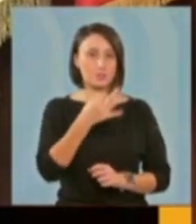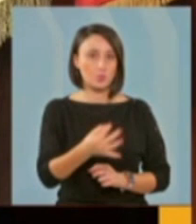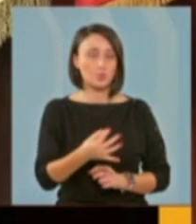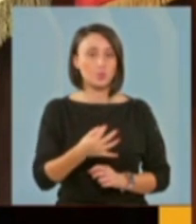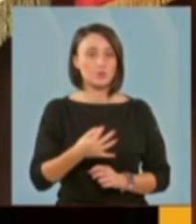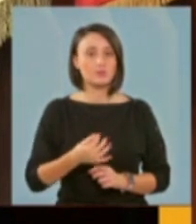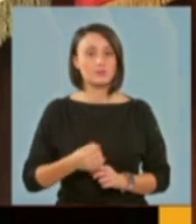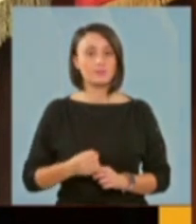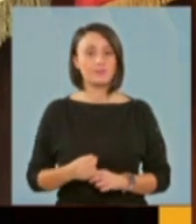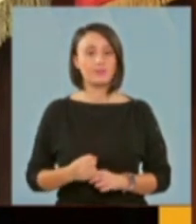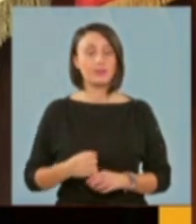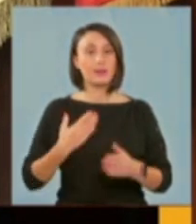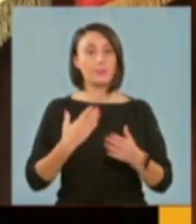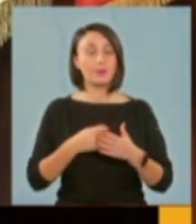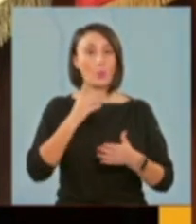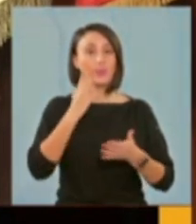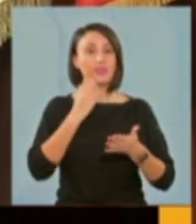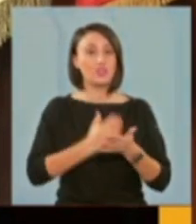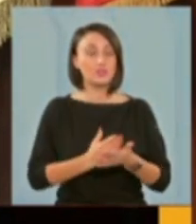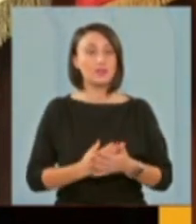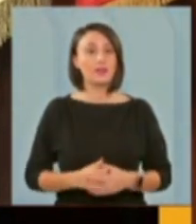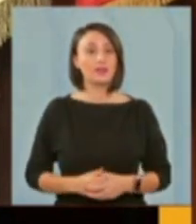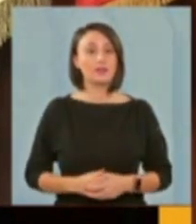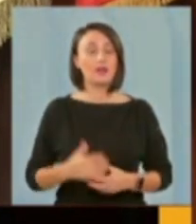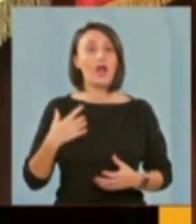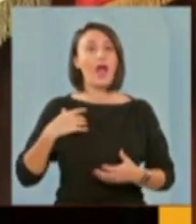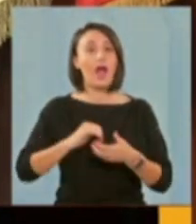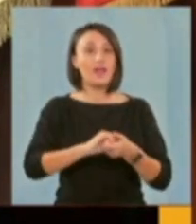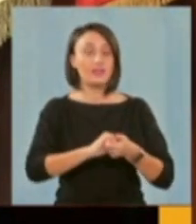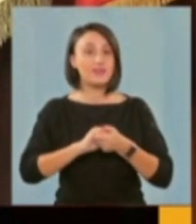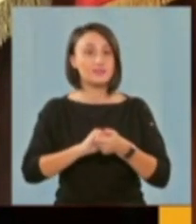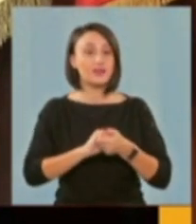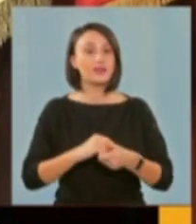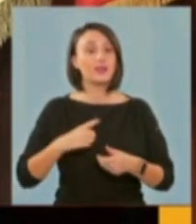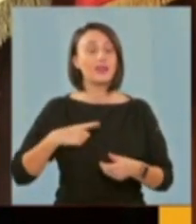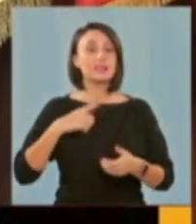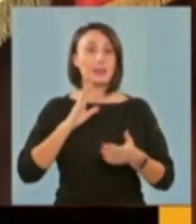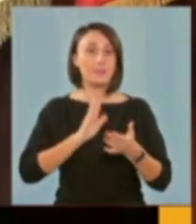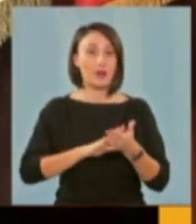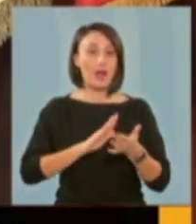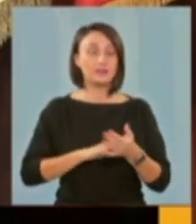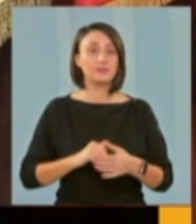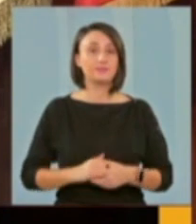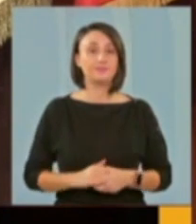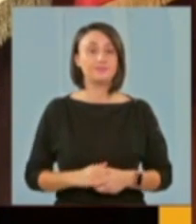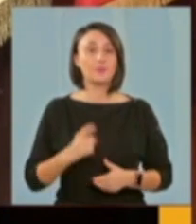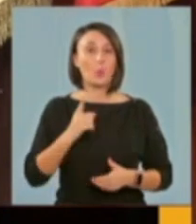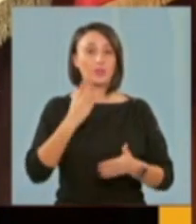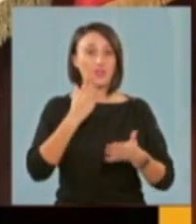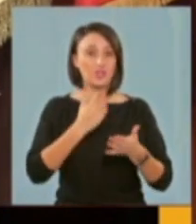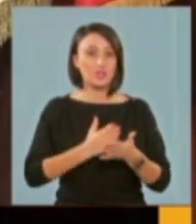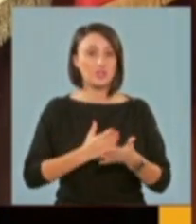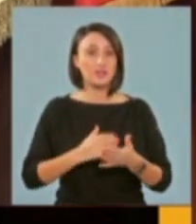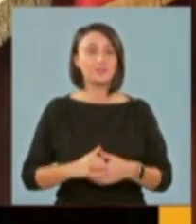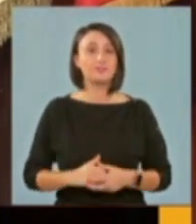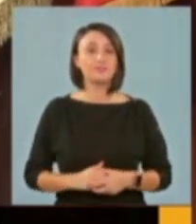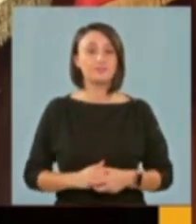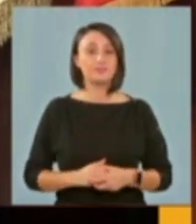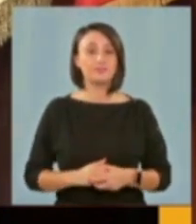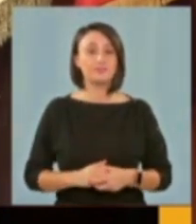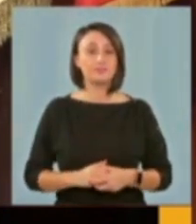la o decizie a Alianței, ci este practic o decizie